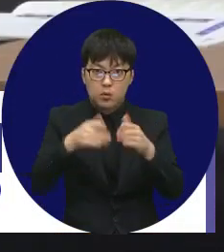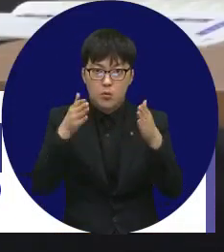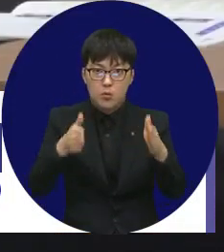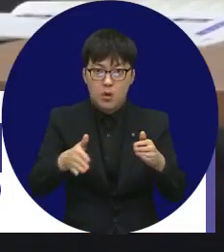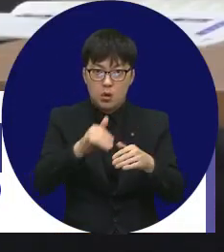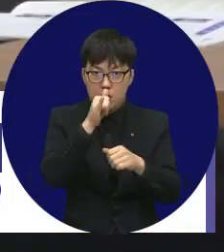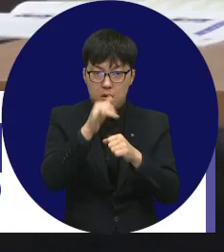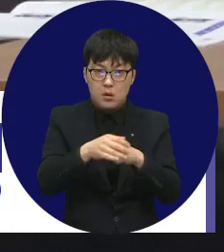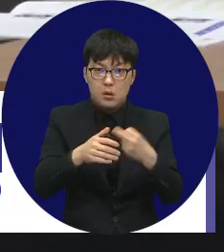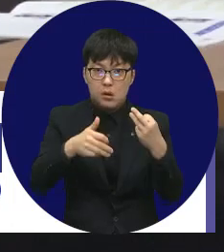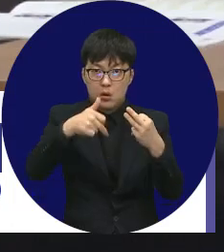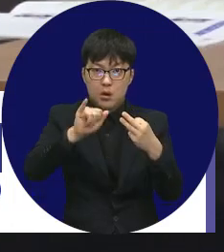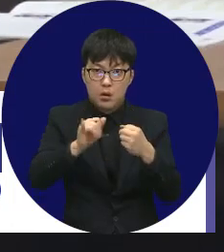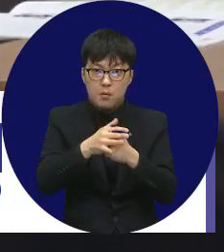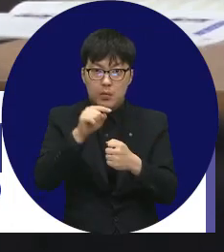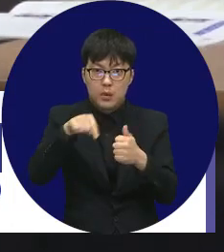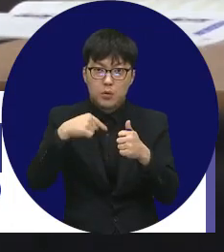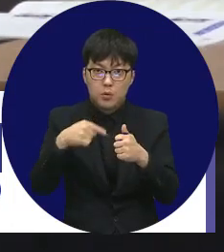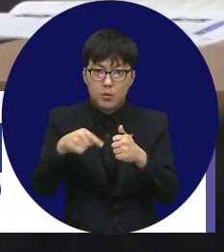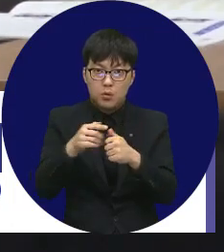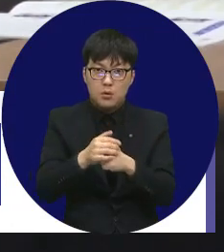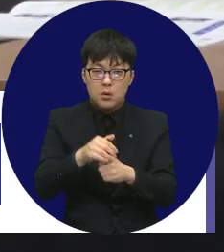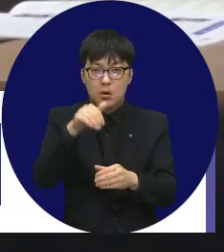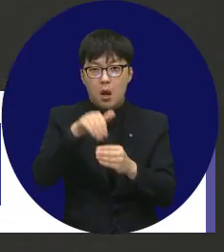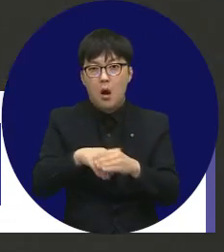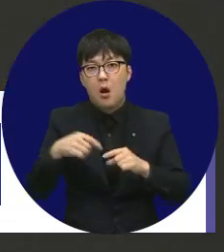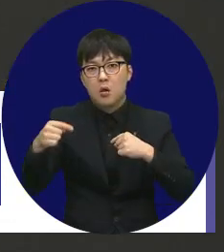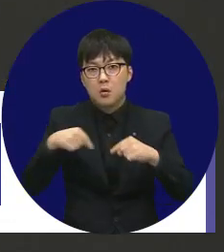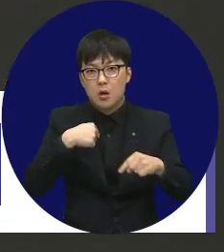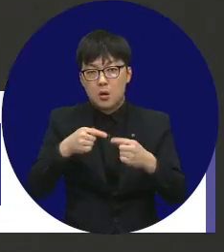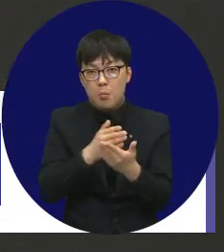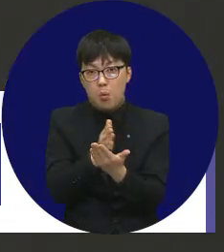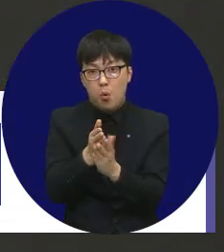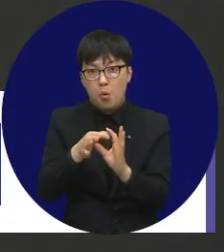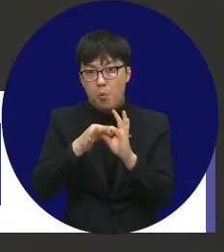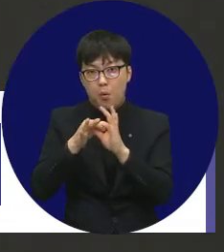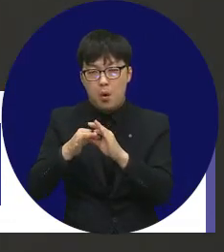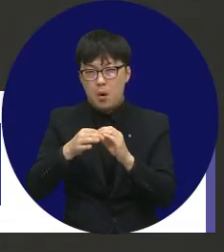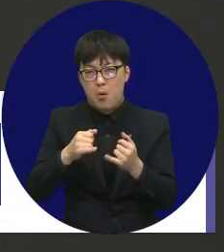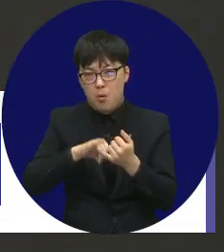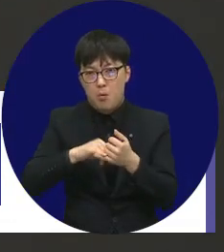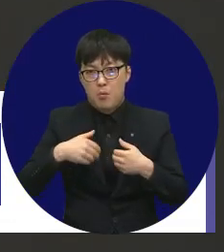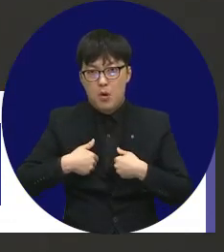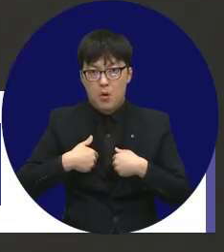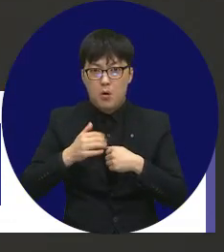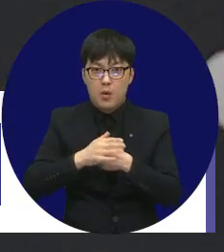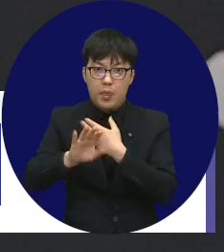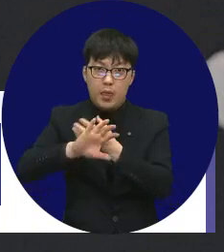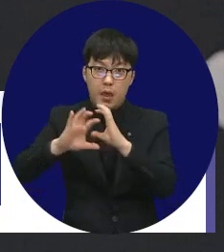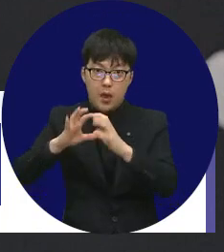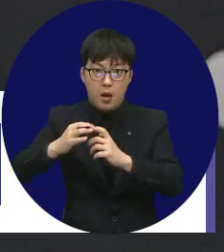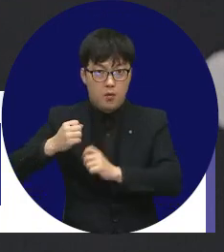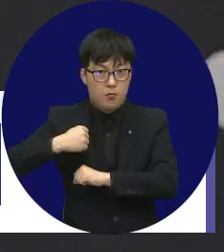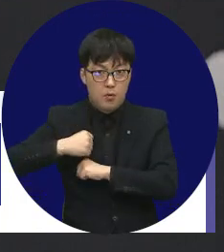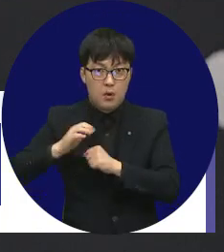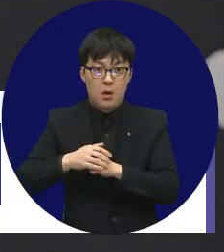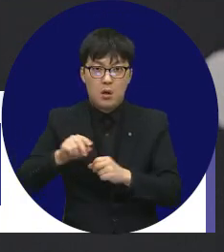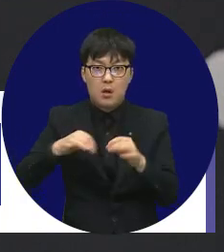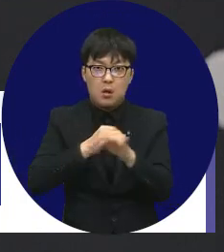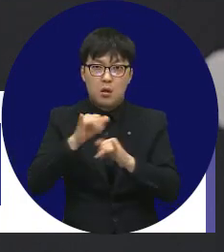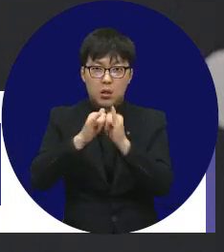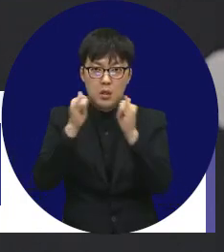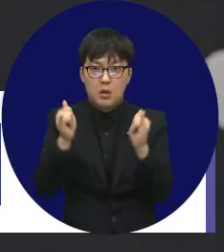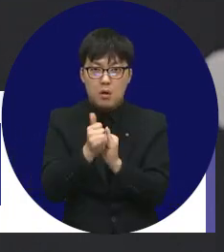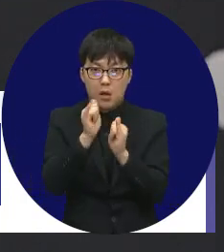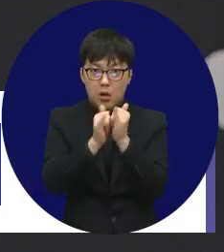진행된 제13기 민주시민정치 아카데미는 선거 정치 분야에 관한 필수 과정, 외교, 국방, 경제사회,